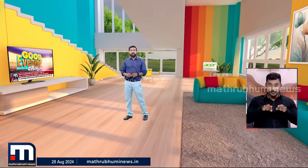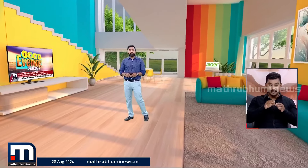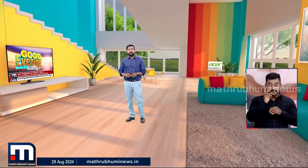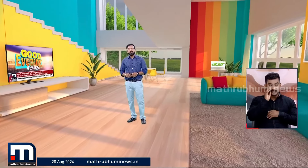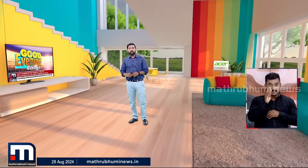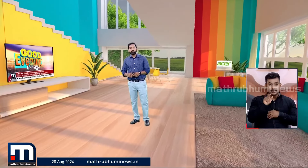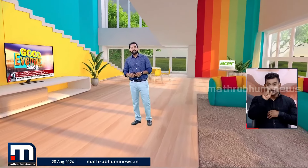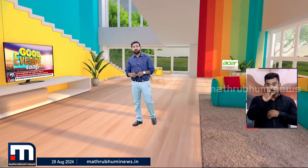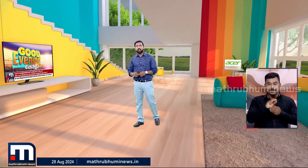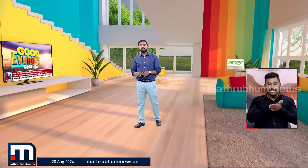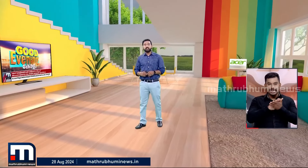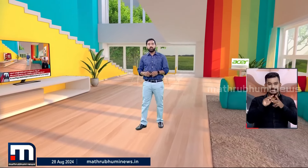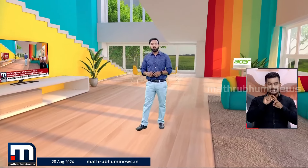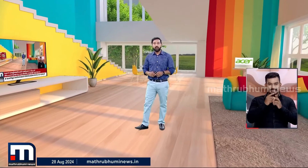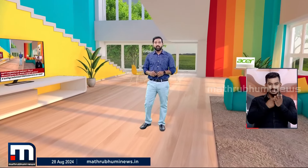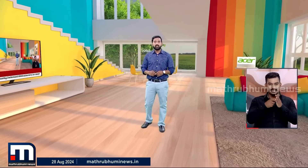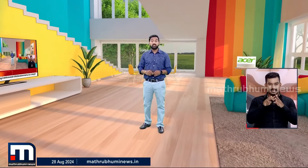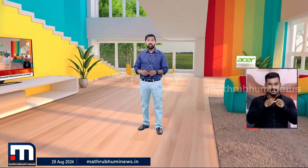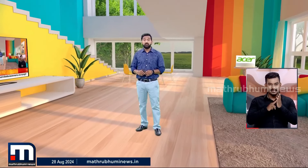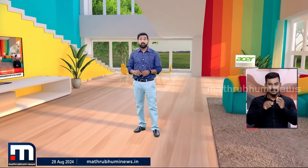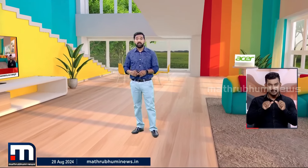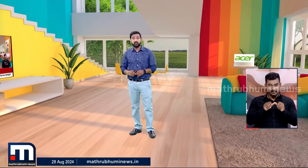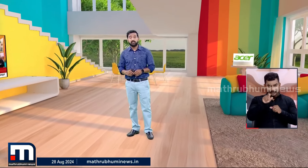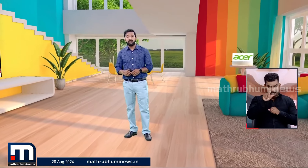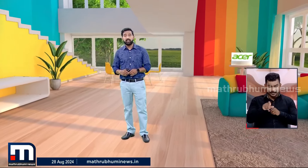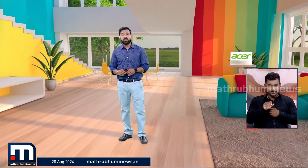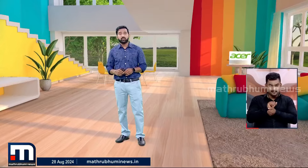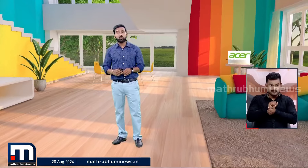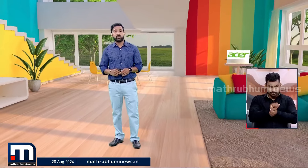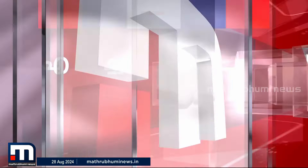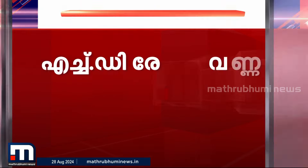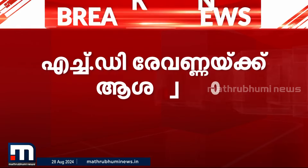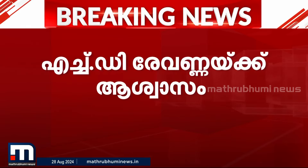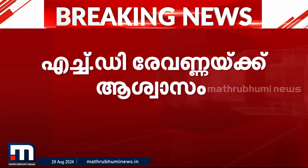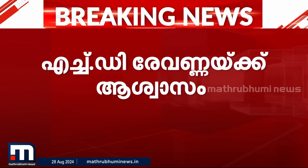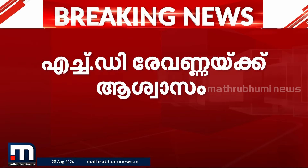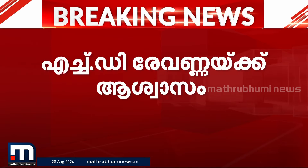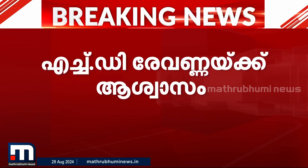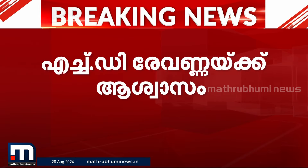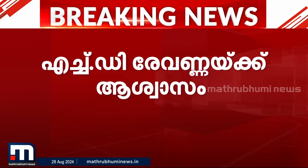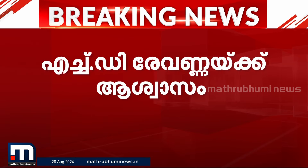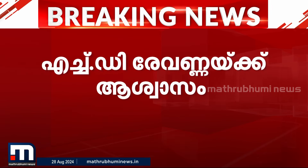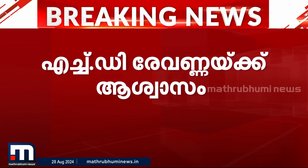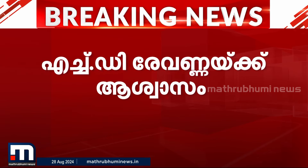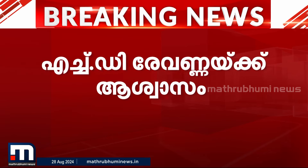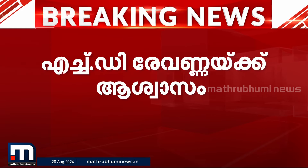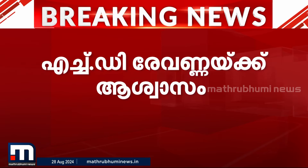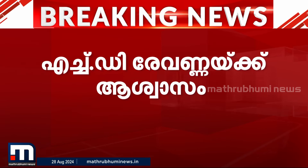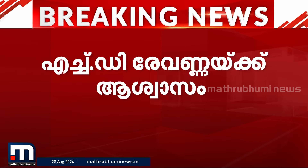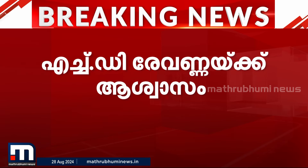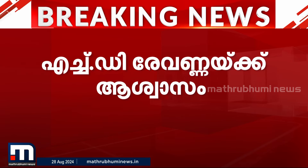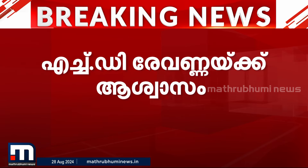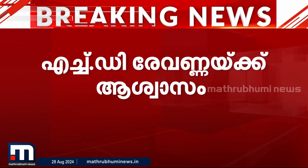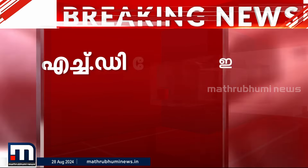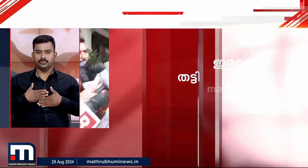എച്ച്ഡി രേവണ്ണയ്ക്ക് ആശ്വാസം. ഇരയെ തട്ടിക്കൊണ്ടുപോയി എന്ന കേസിൽ ജാമ്യം റദ്ദാക്കണമെന്ന പ്രത്യേക അന്വേഷണ സംഘത്തിന്റെ ആവശ്യം കർണാടക ഹൈക്കോടതി തള്ളി. പ്രജ്വൽ